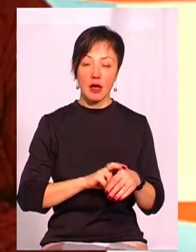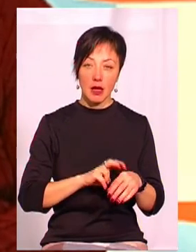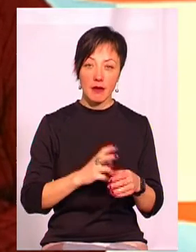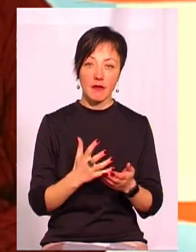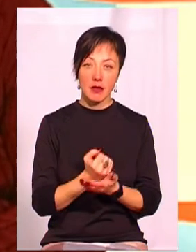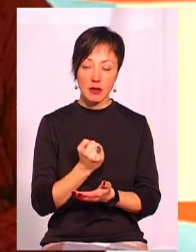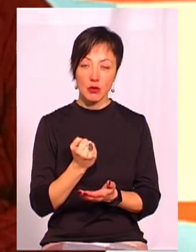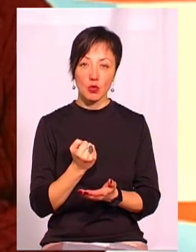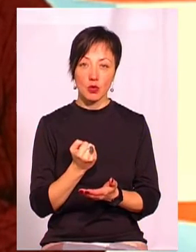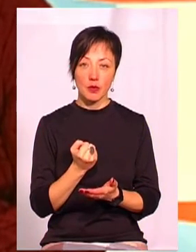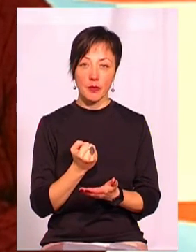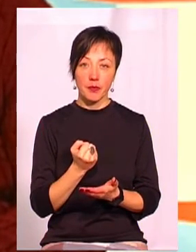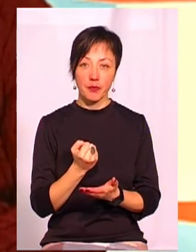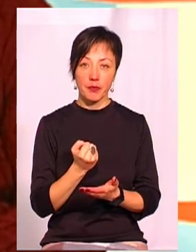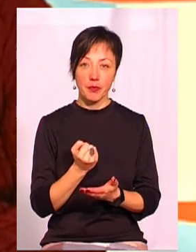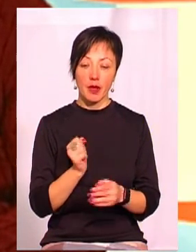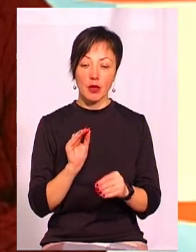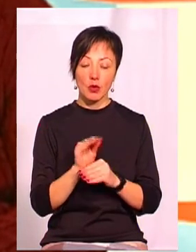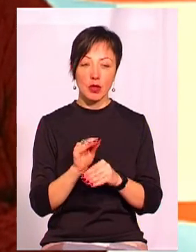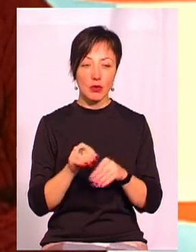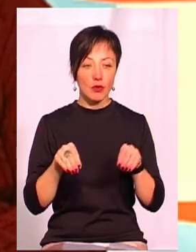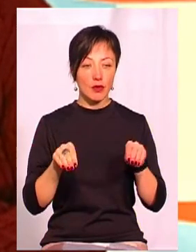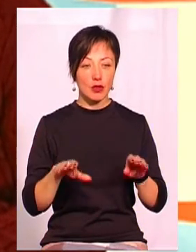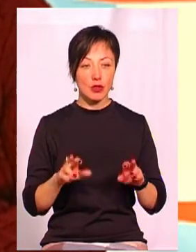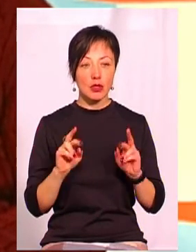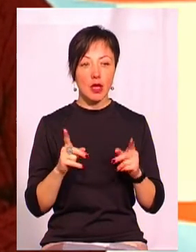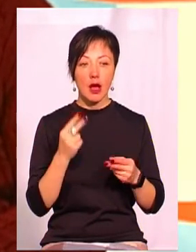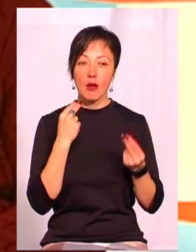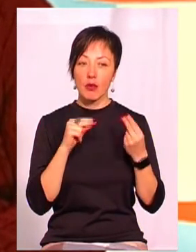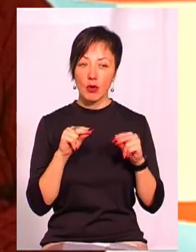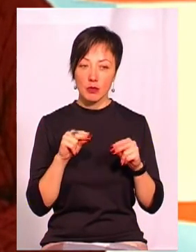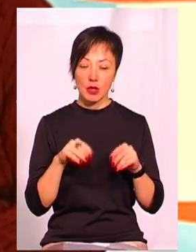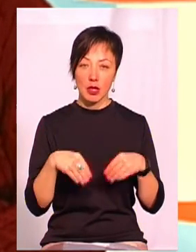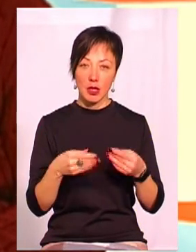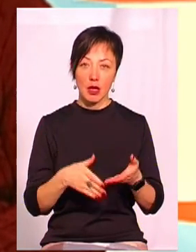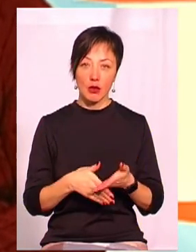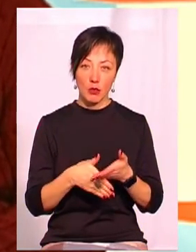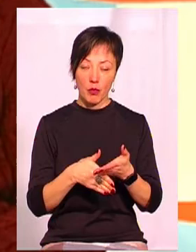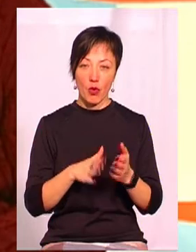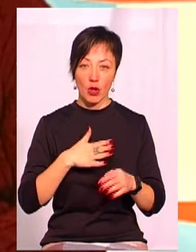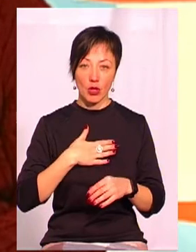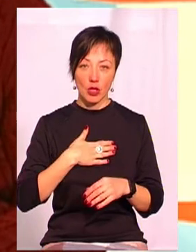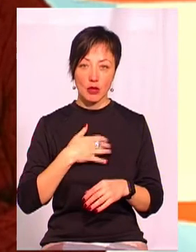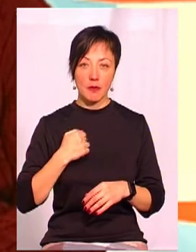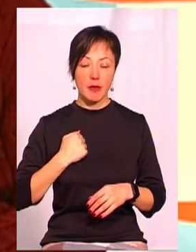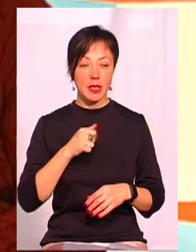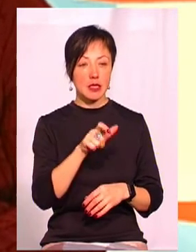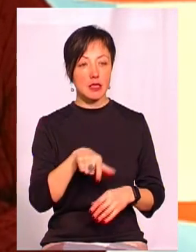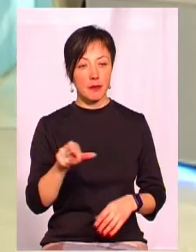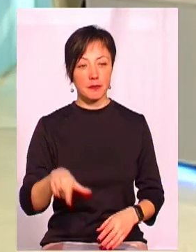лікарі винайдуть додаткові рішення, як поліпшити нам надання допомоги нашим